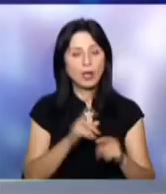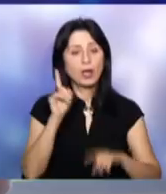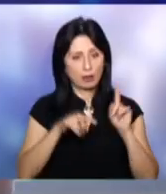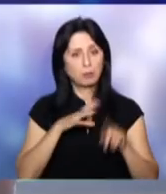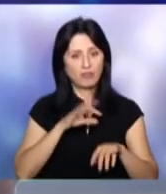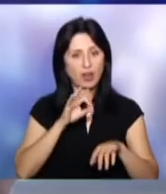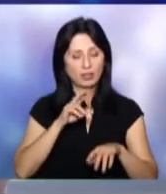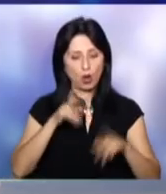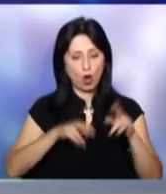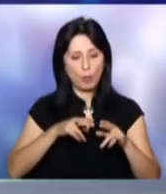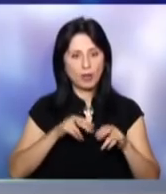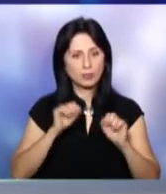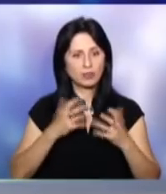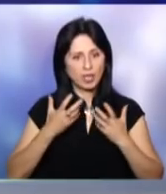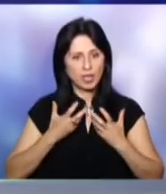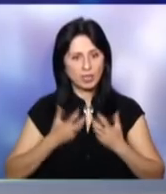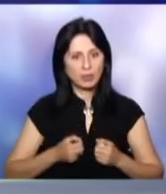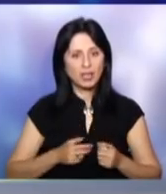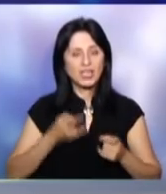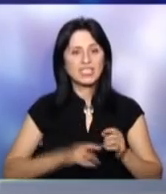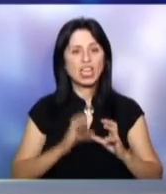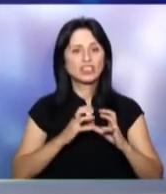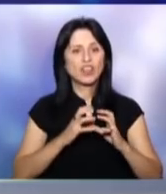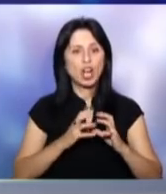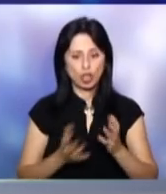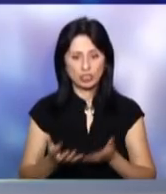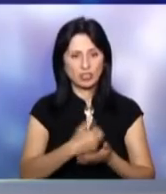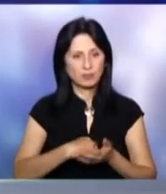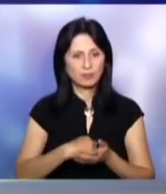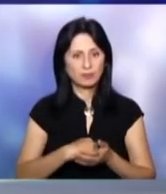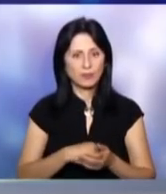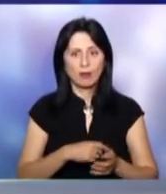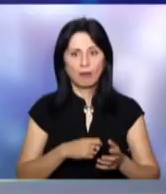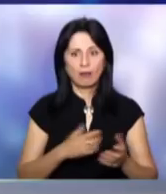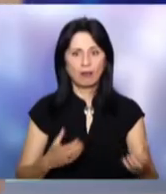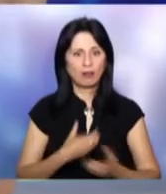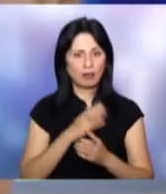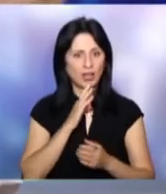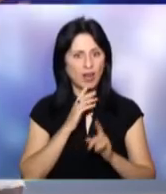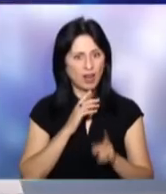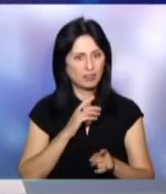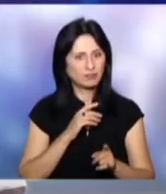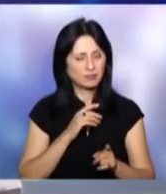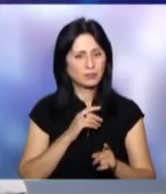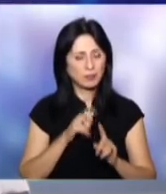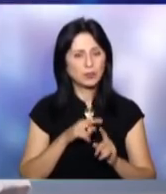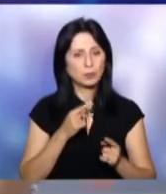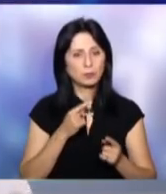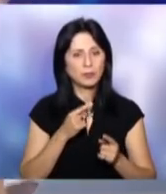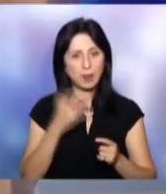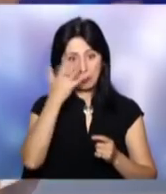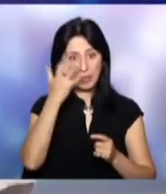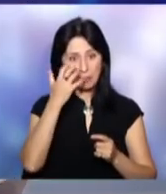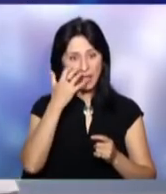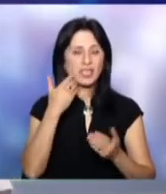ვითარდება, დავიშვათ საშვილოსნოს, რომ ამოჭრიან ქალებს, კასტრაციის სინდრომი ვითარდება, დავიშვათ